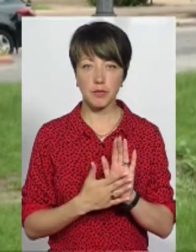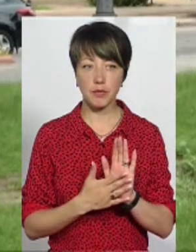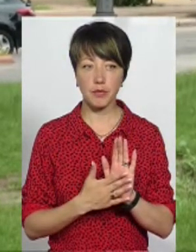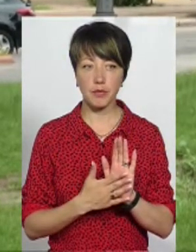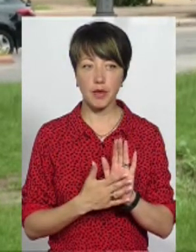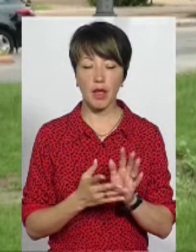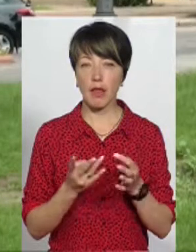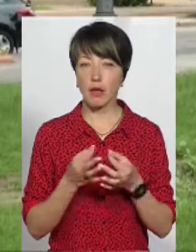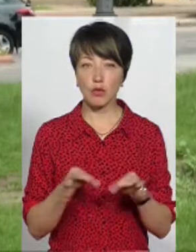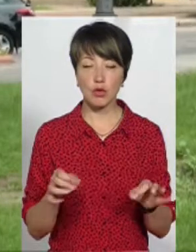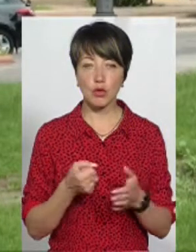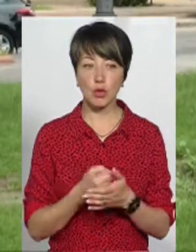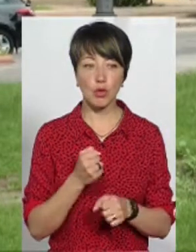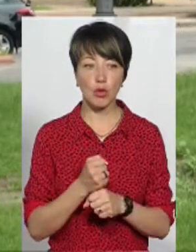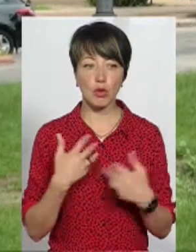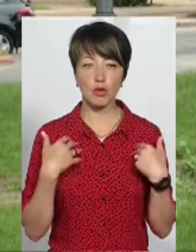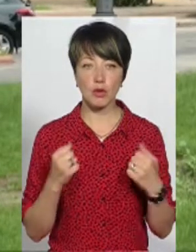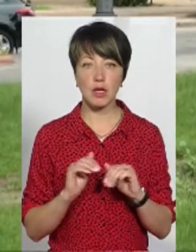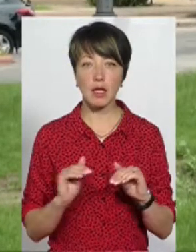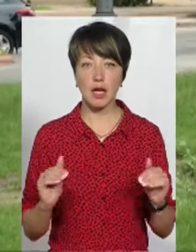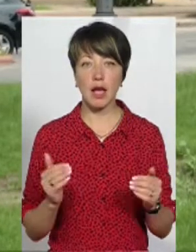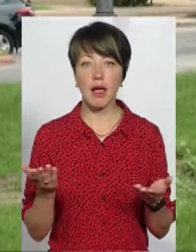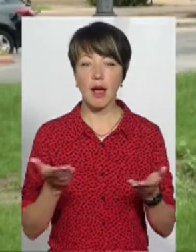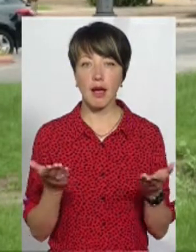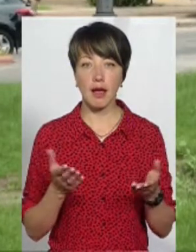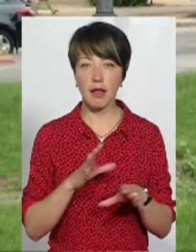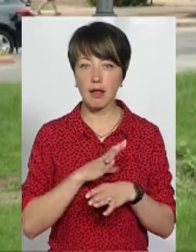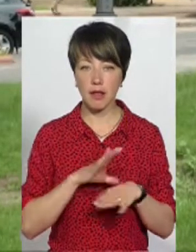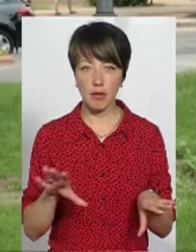та оздоровлення дітей, які не пройшли